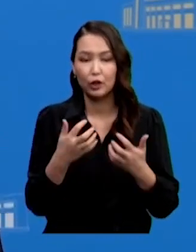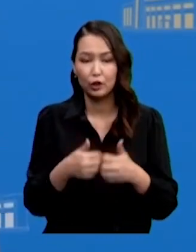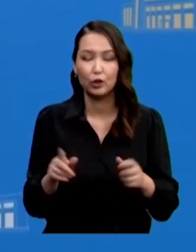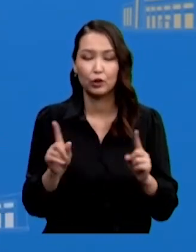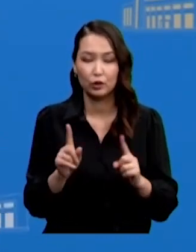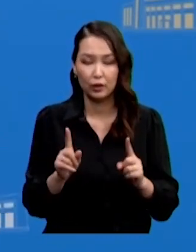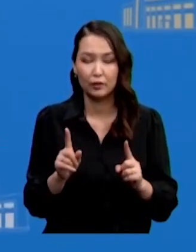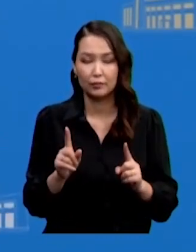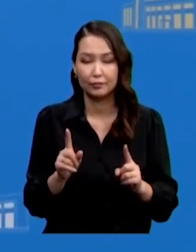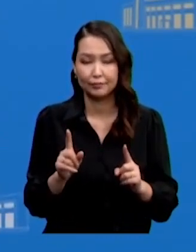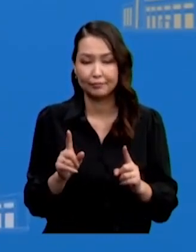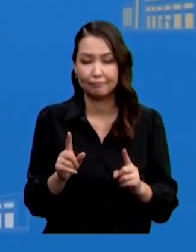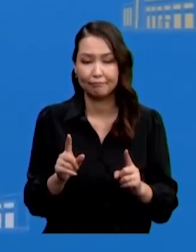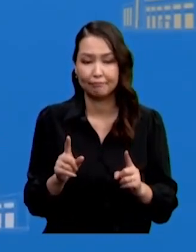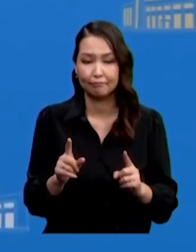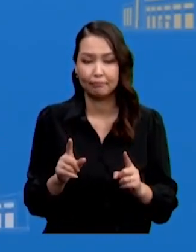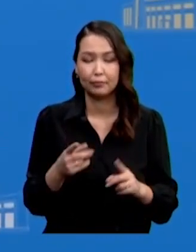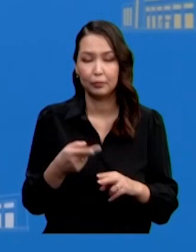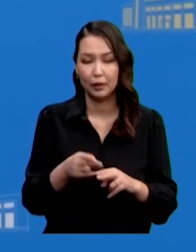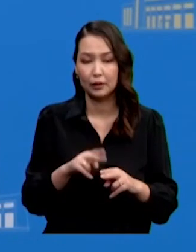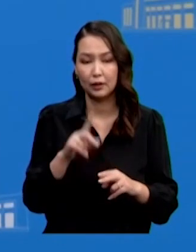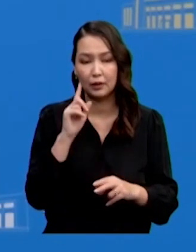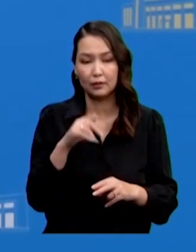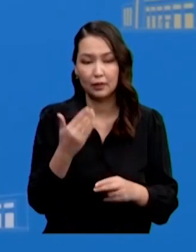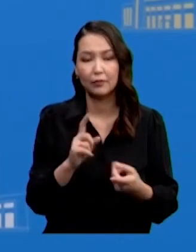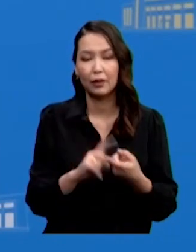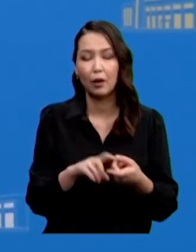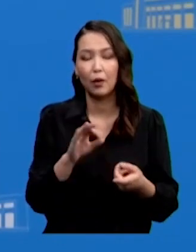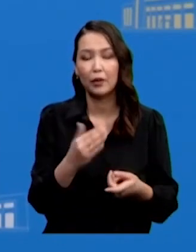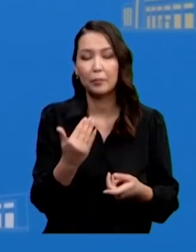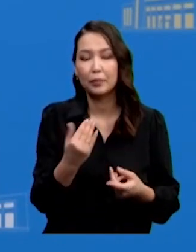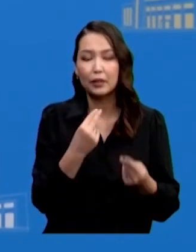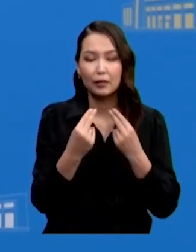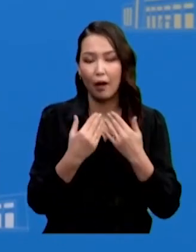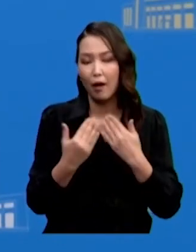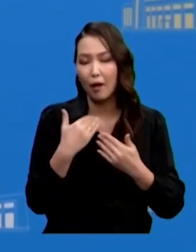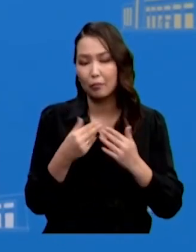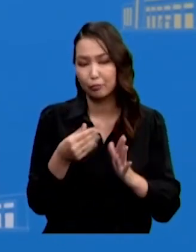Оливье, да, и так далее. Поэтому все зависит от вашего аппетита, вашего кошелька.